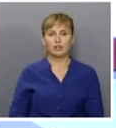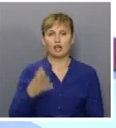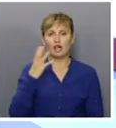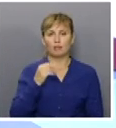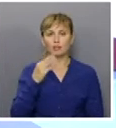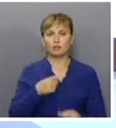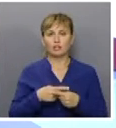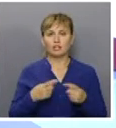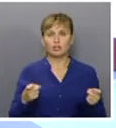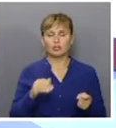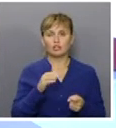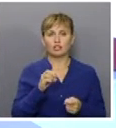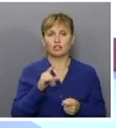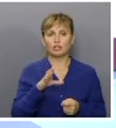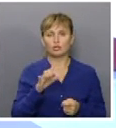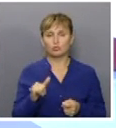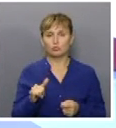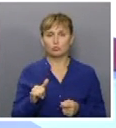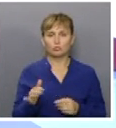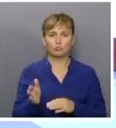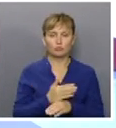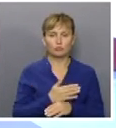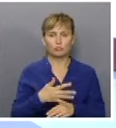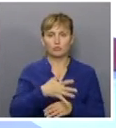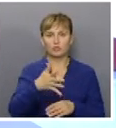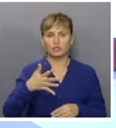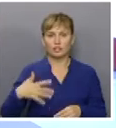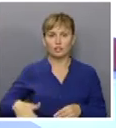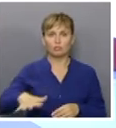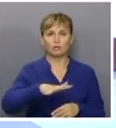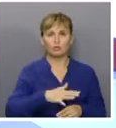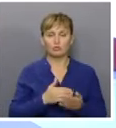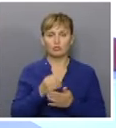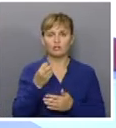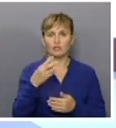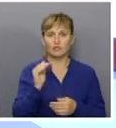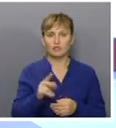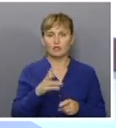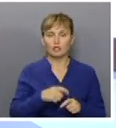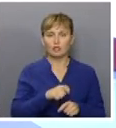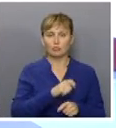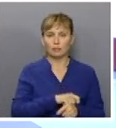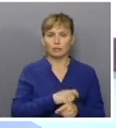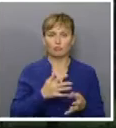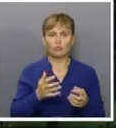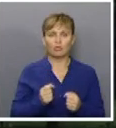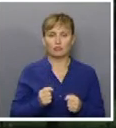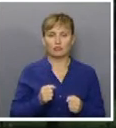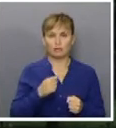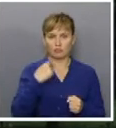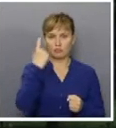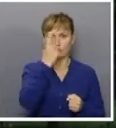Алматинскую гостиницу «ЖИТИСУ» пустили с молотка. Пятиэтажное здание площадью свыше 12 тысяч квадратных метров приобрело физическое